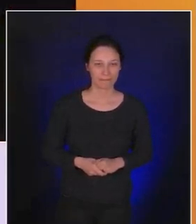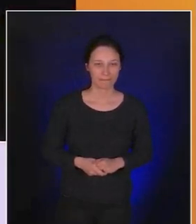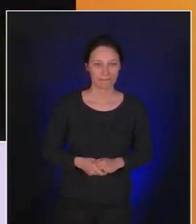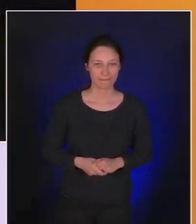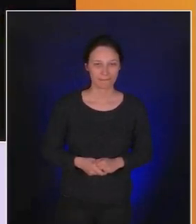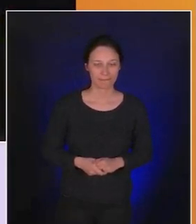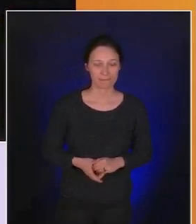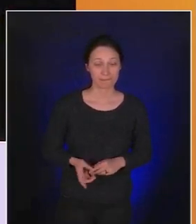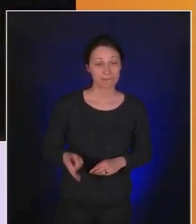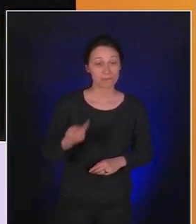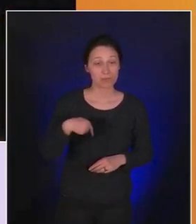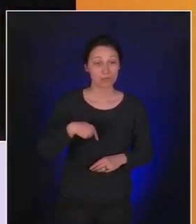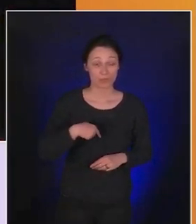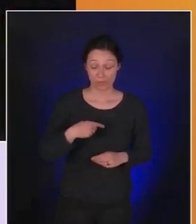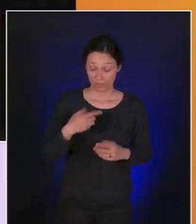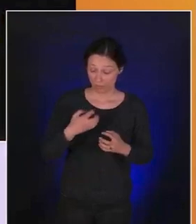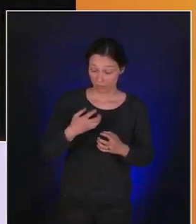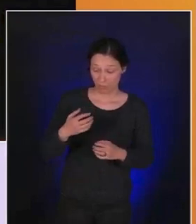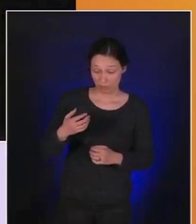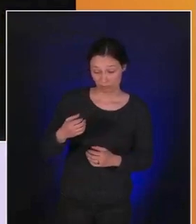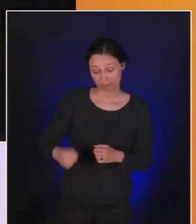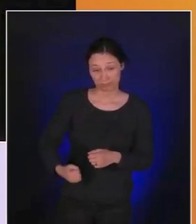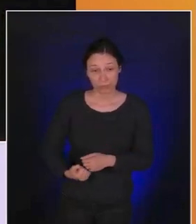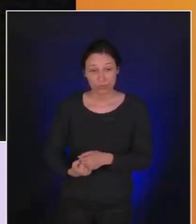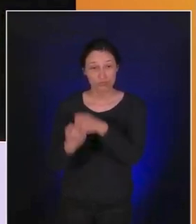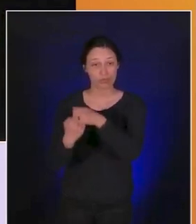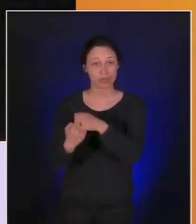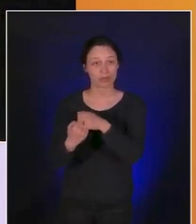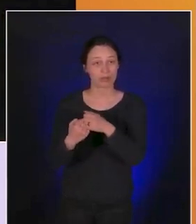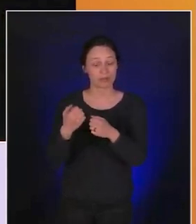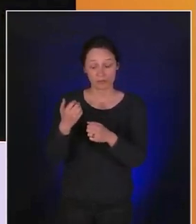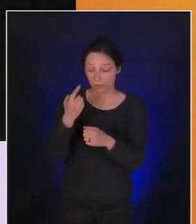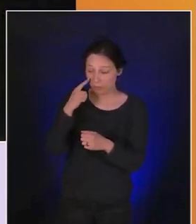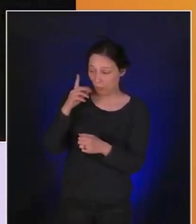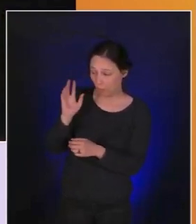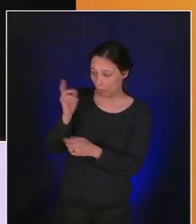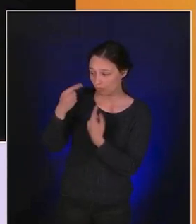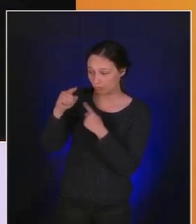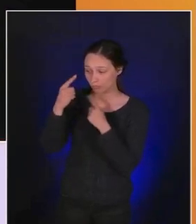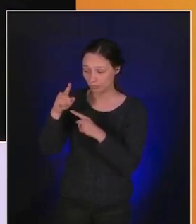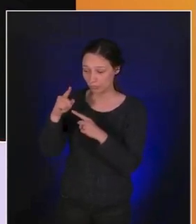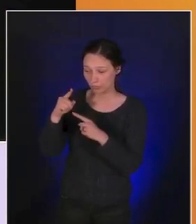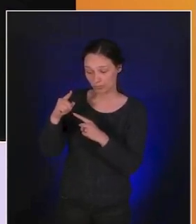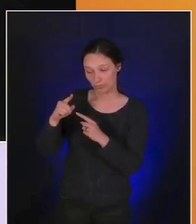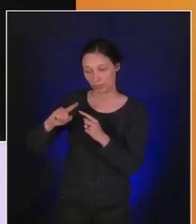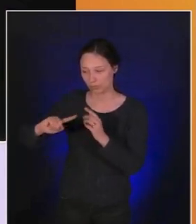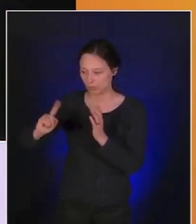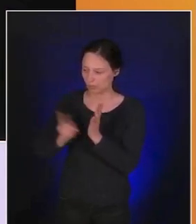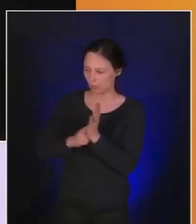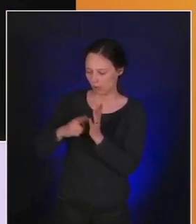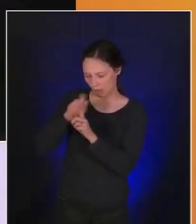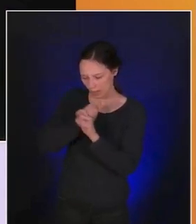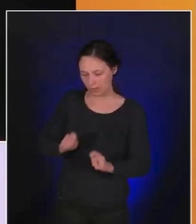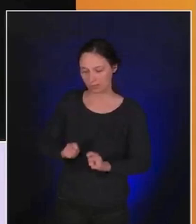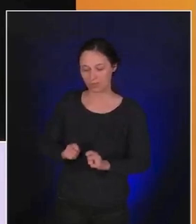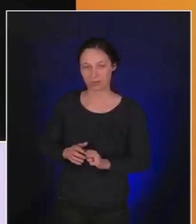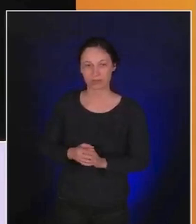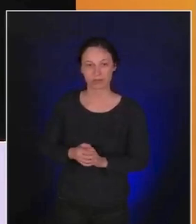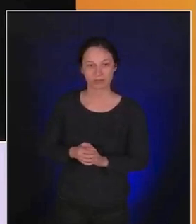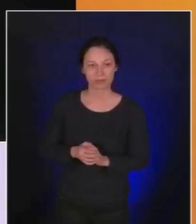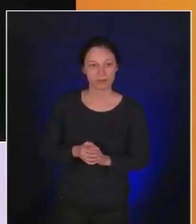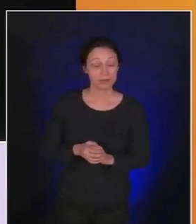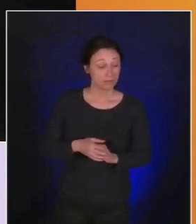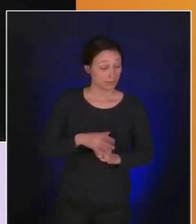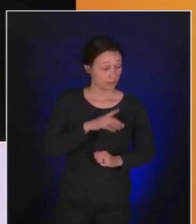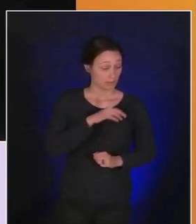Nous apportons notre soutien aux luttes que vous menez pour vos droits. La brutalité policière à